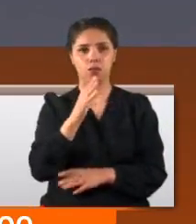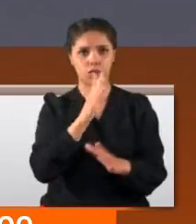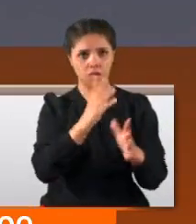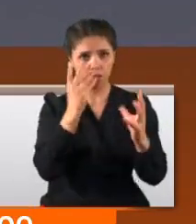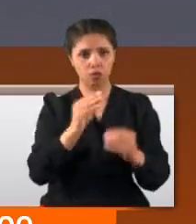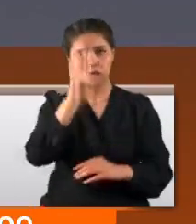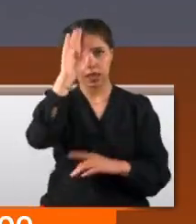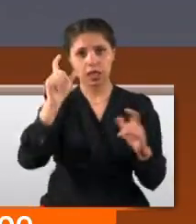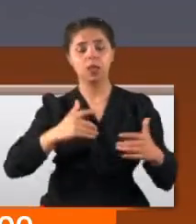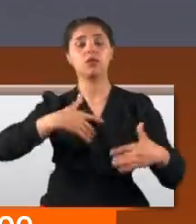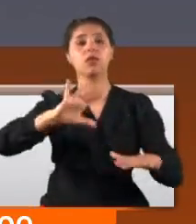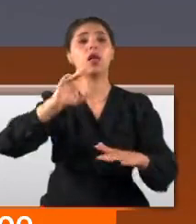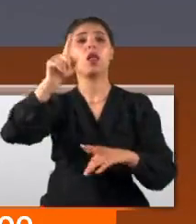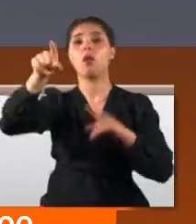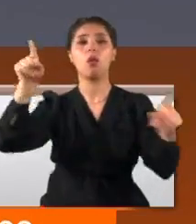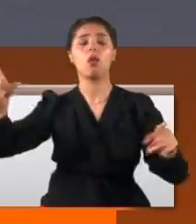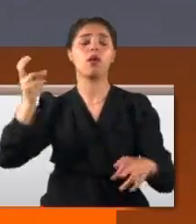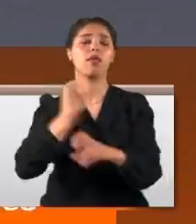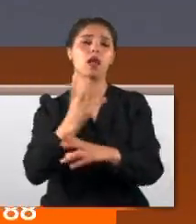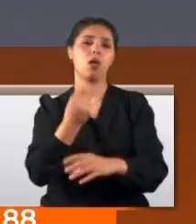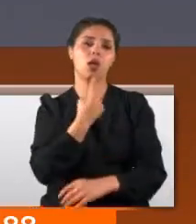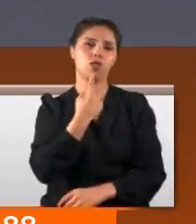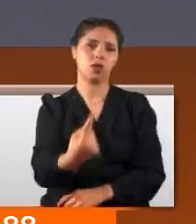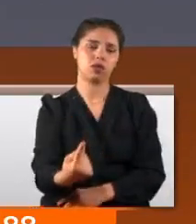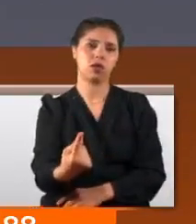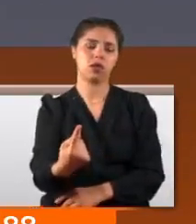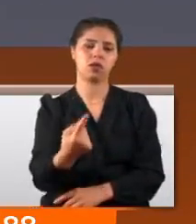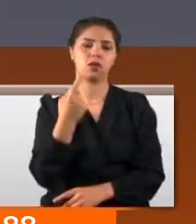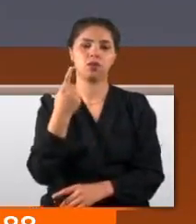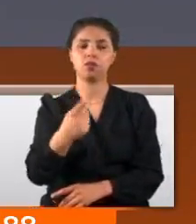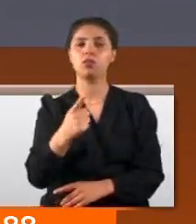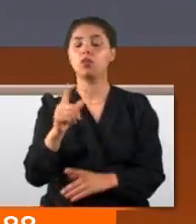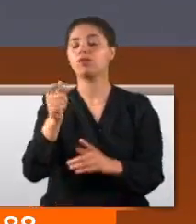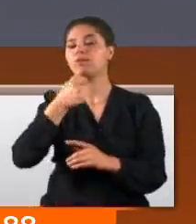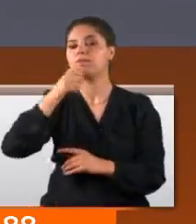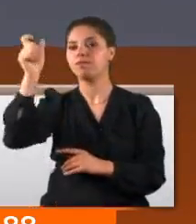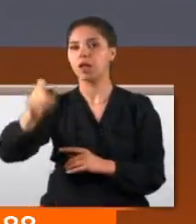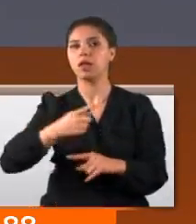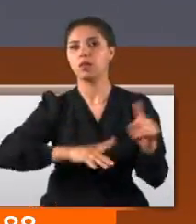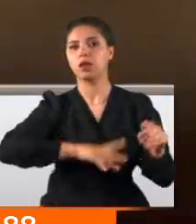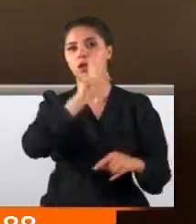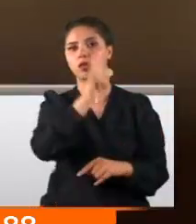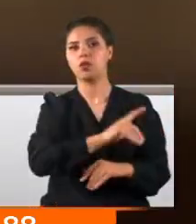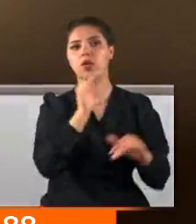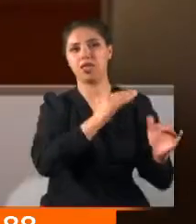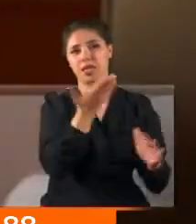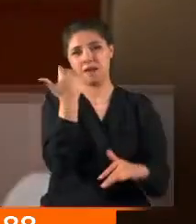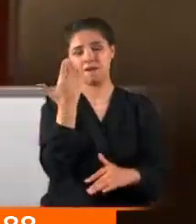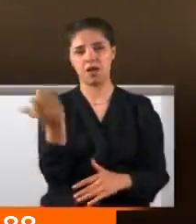sadece İstanbul'u değil birçok yeri riske edeceğiz diye uyardı. Üstelik Tezcan aslında Kılıçdaroğlu'ndan taraftı.